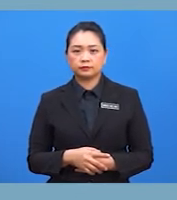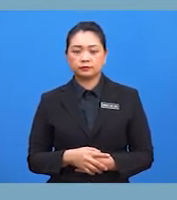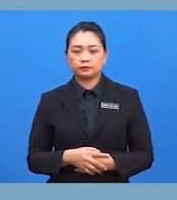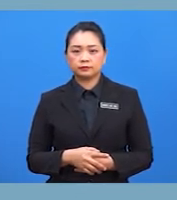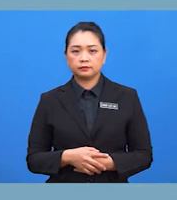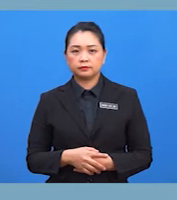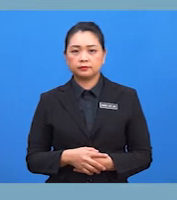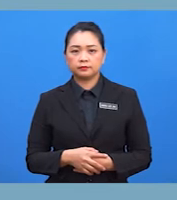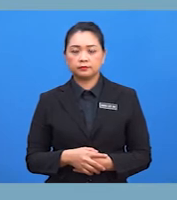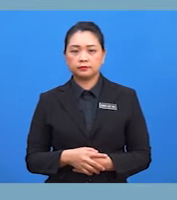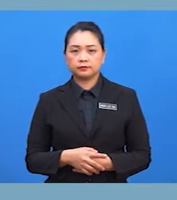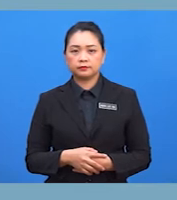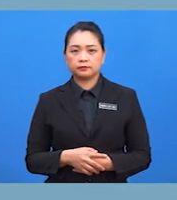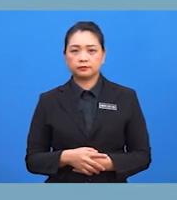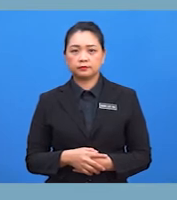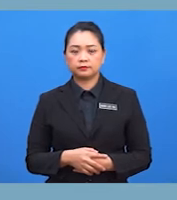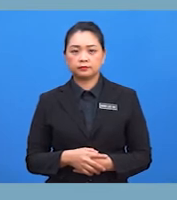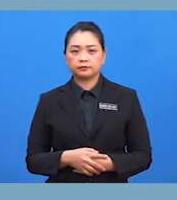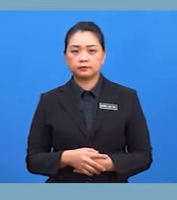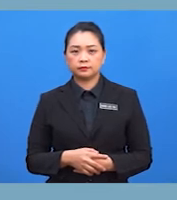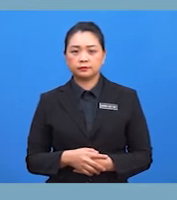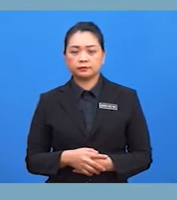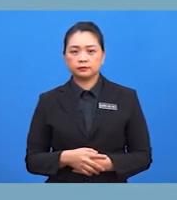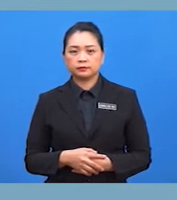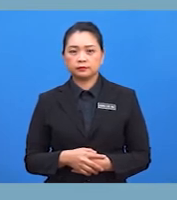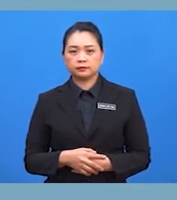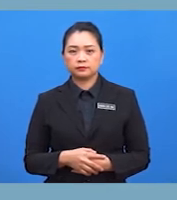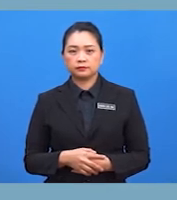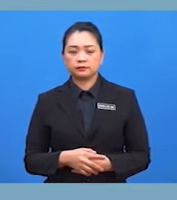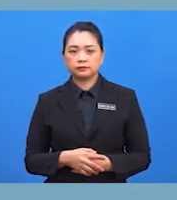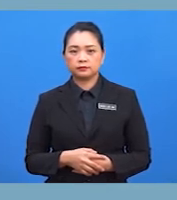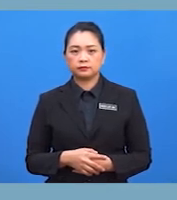111.5 darab 100. Jawapannya adalah